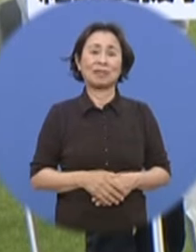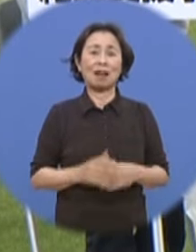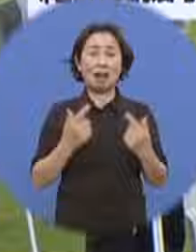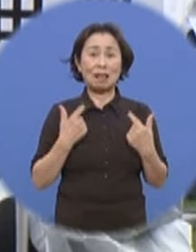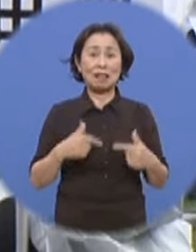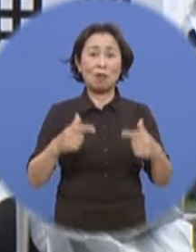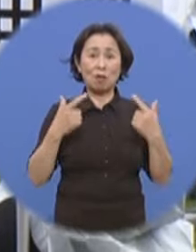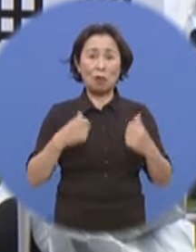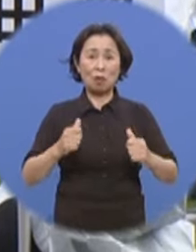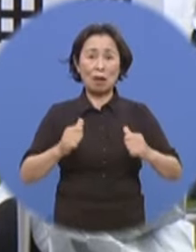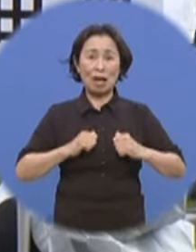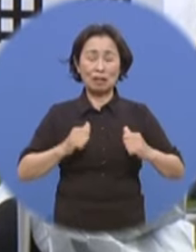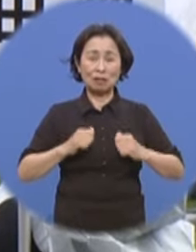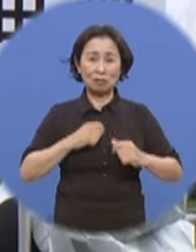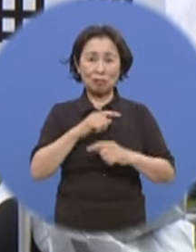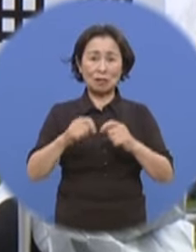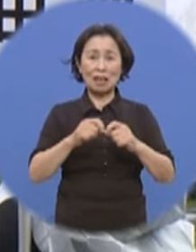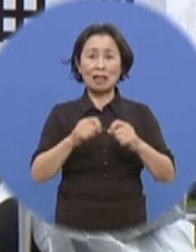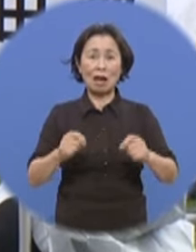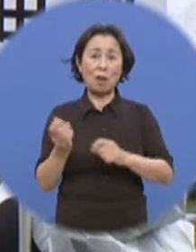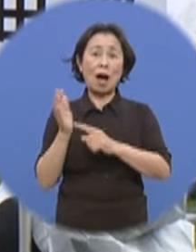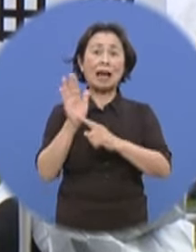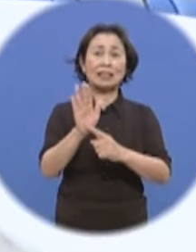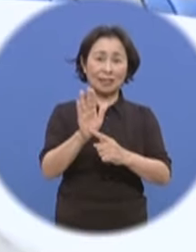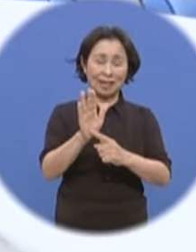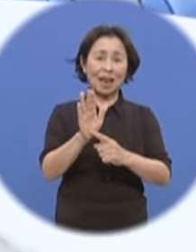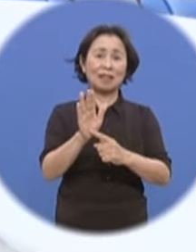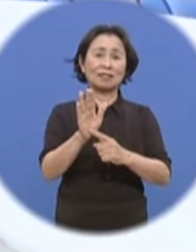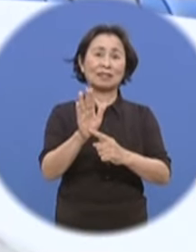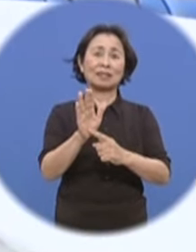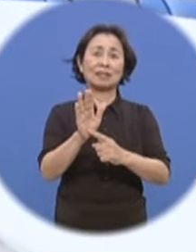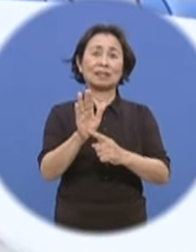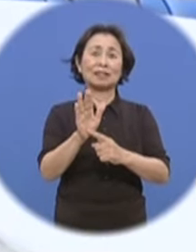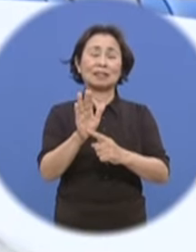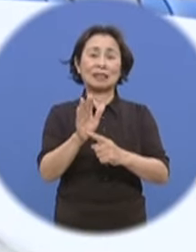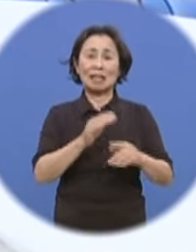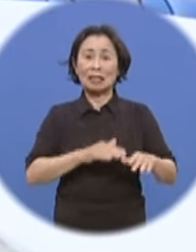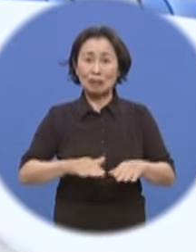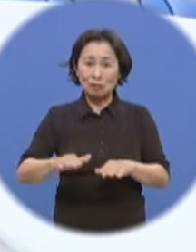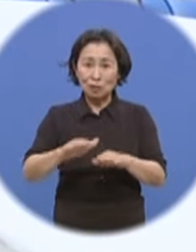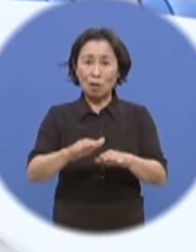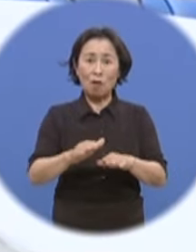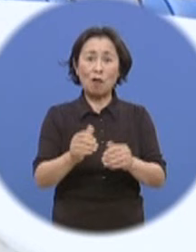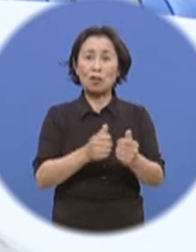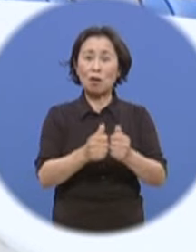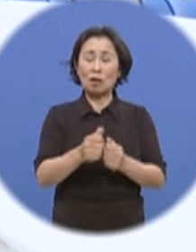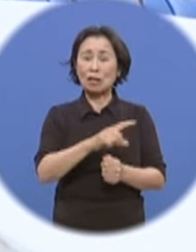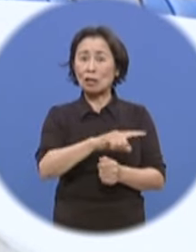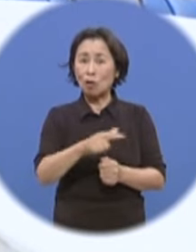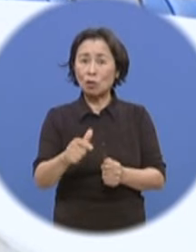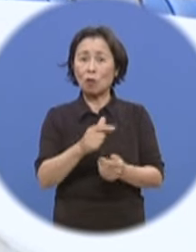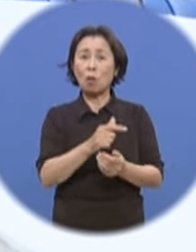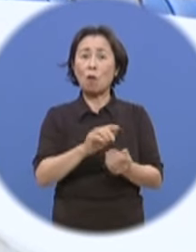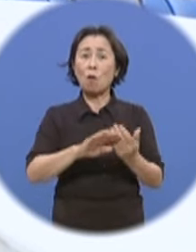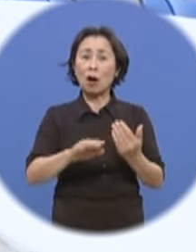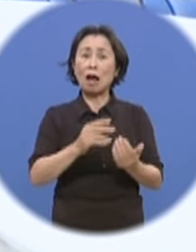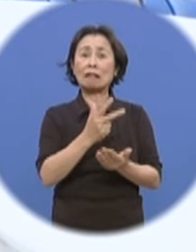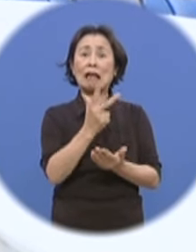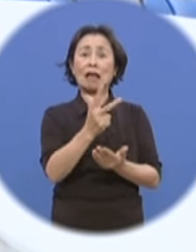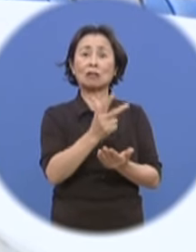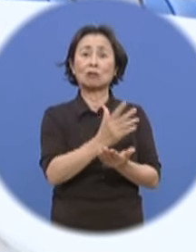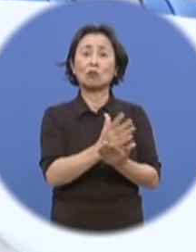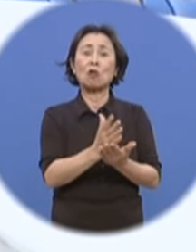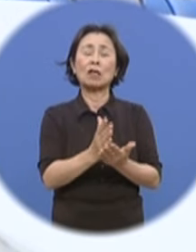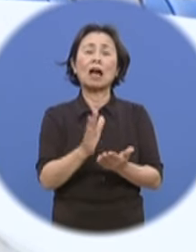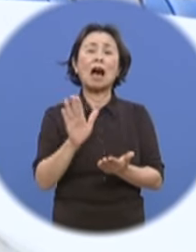の練習の成果を発揮して陸上競技を始め7つの競技が行わ